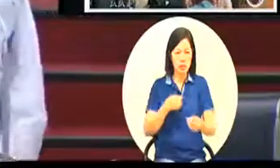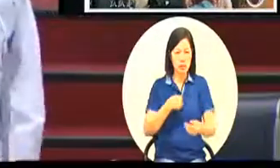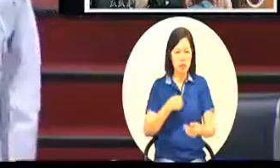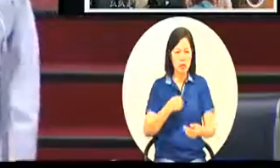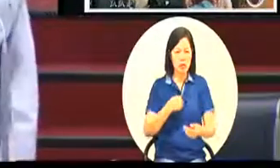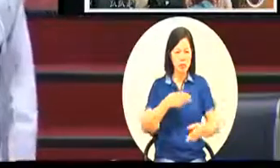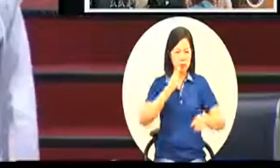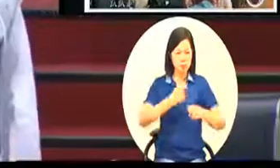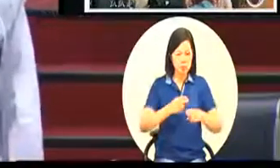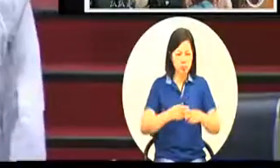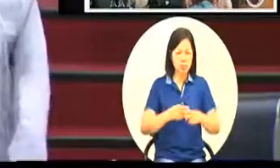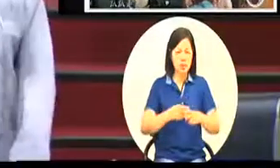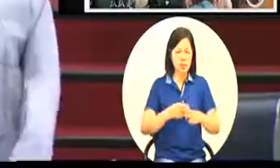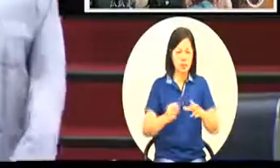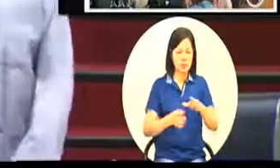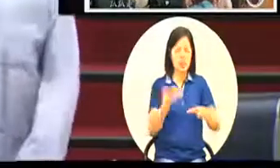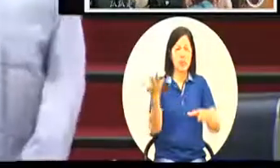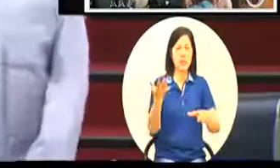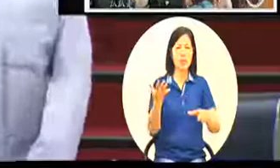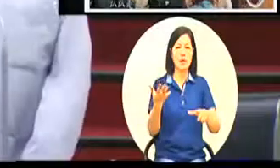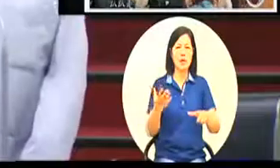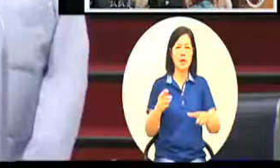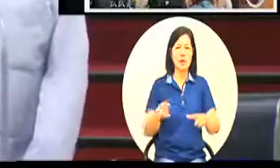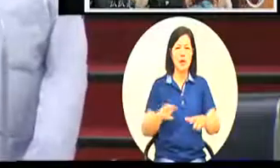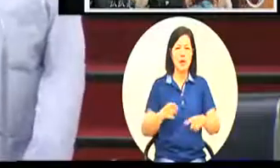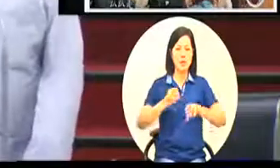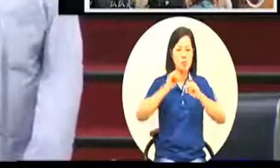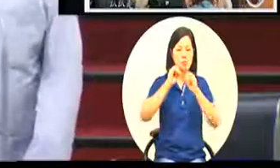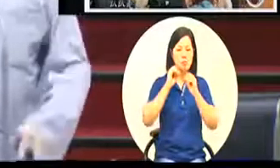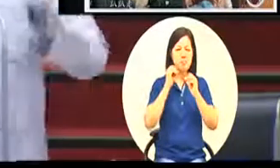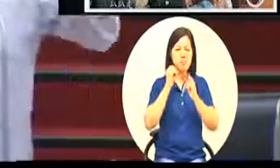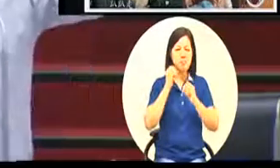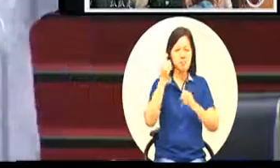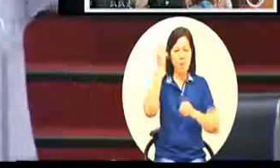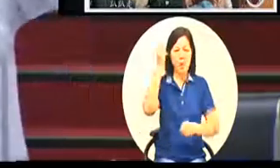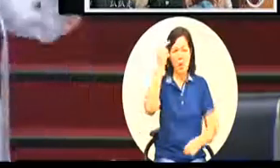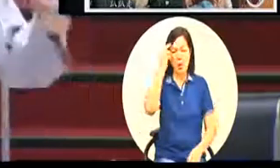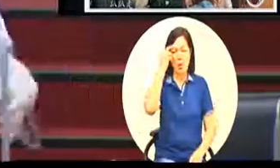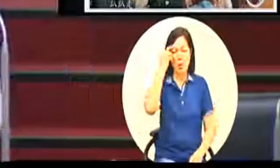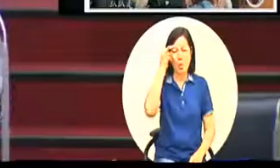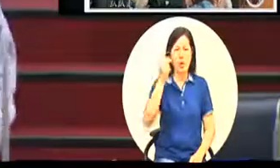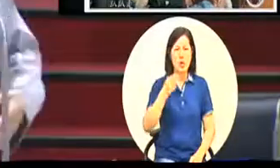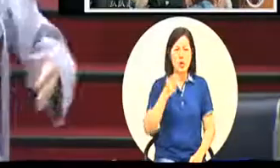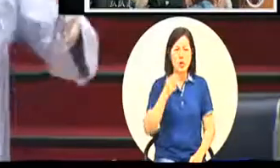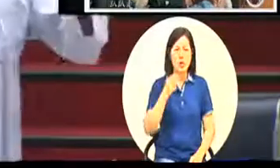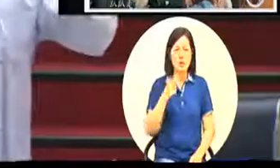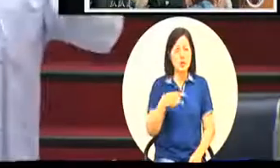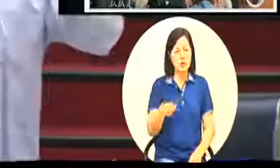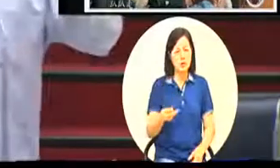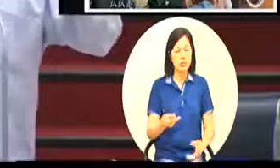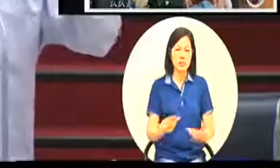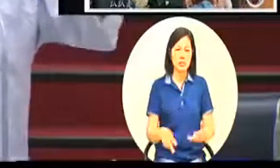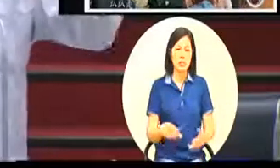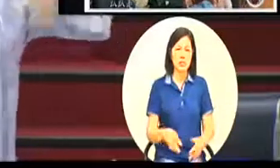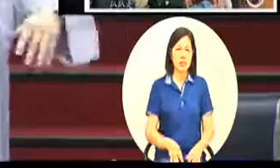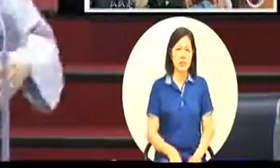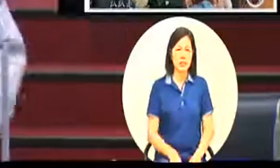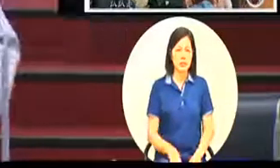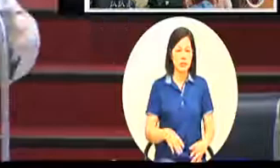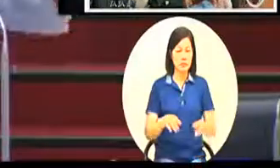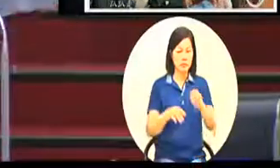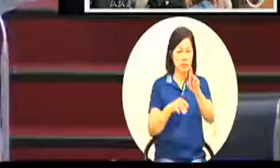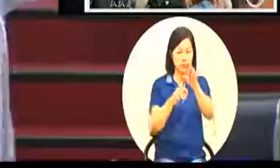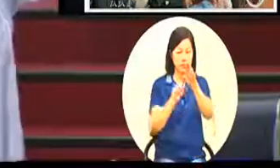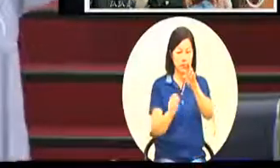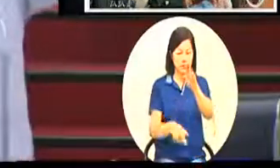旦旦公开安尼在分家规，讲阿扁总统虾米办啊啦？哇，我明年底无做啊，